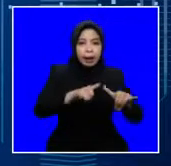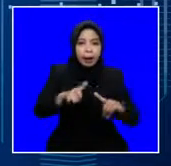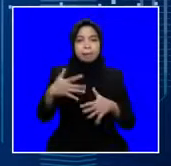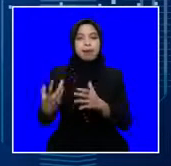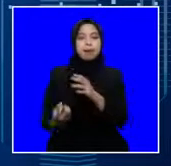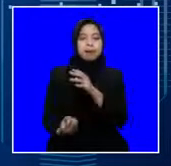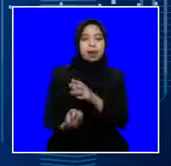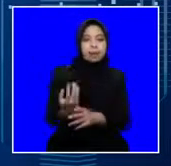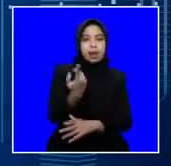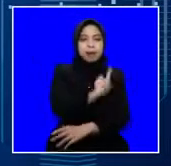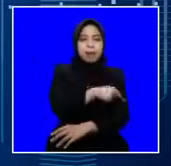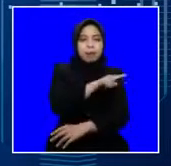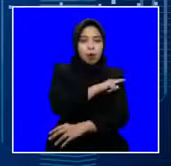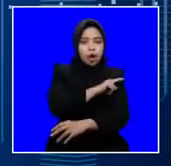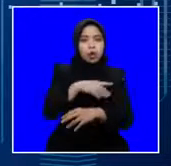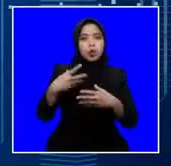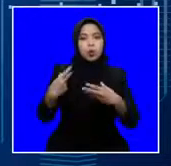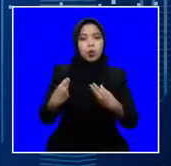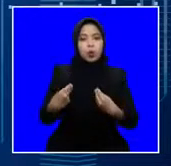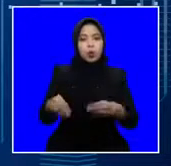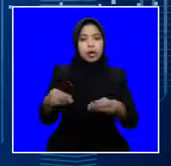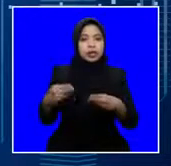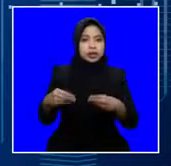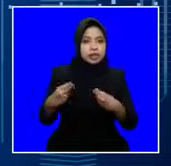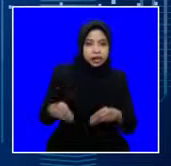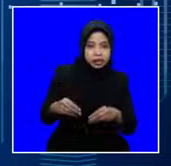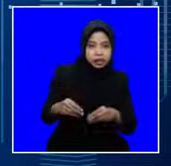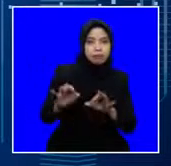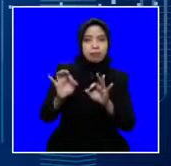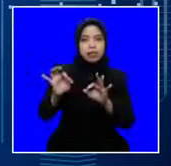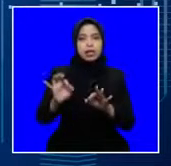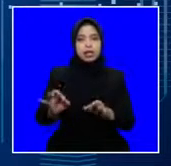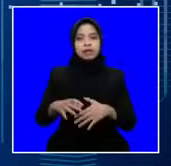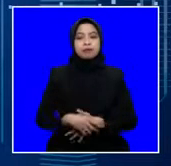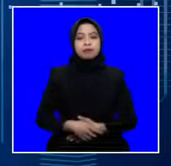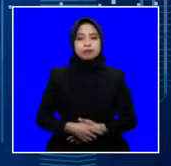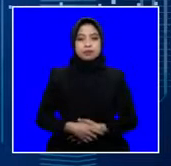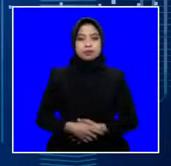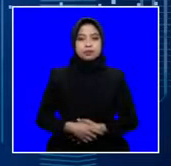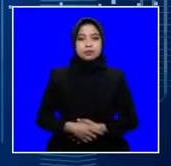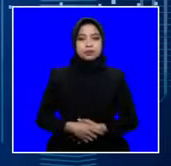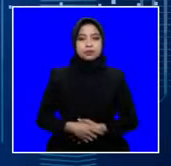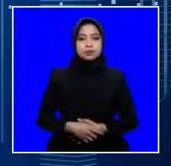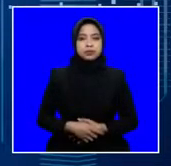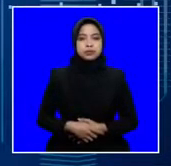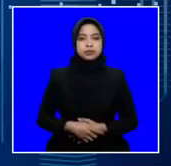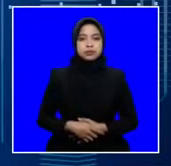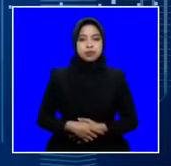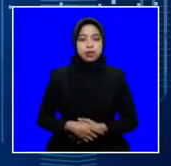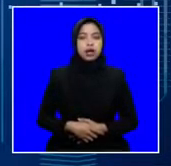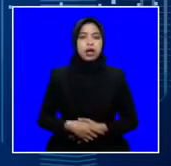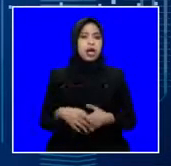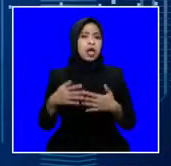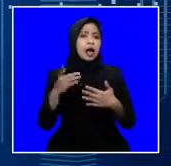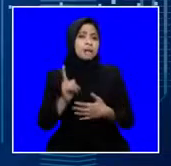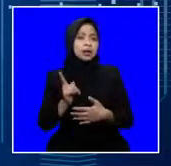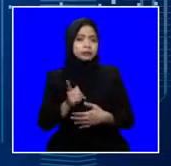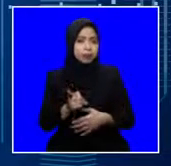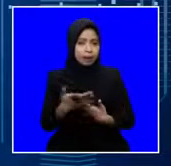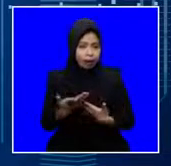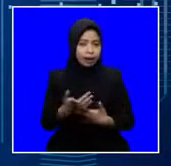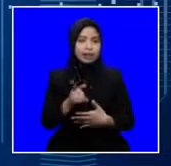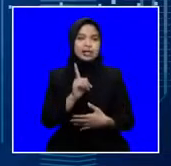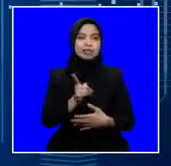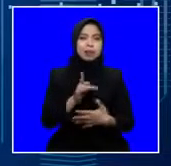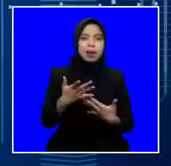perkembangan kompetensi dan kualitas daripada pendidik kita. Inilah salah satu alasan besarnya kenapa